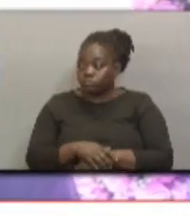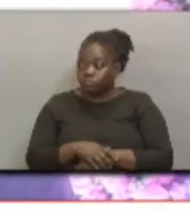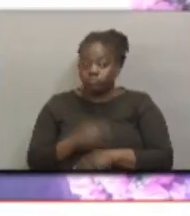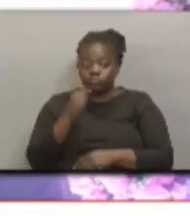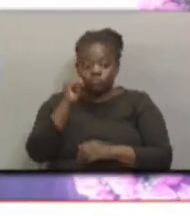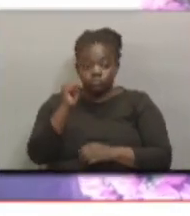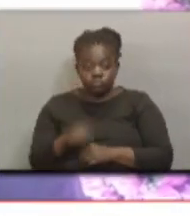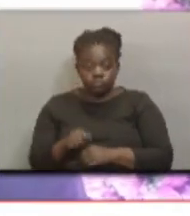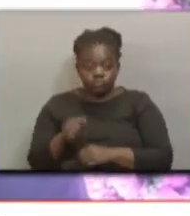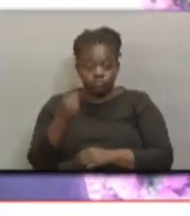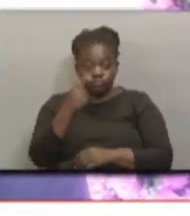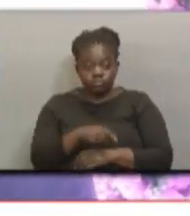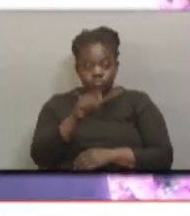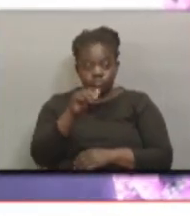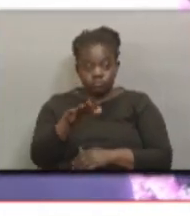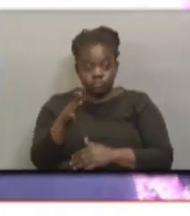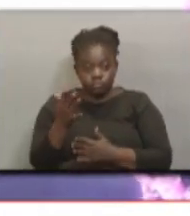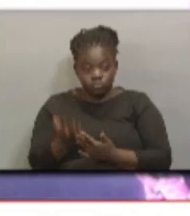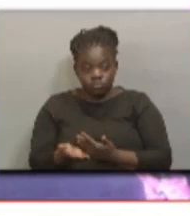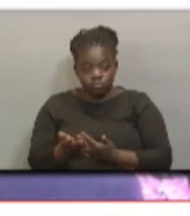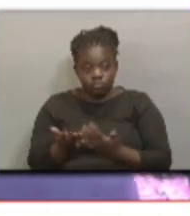asobosezza otuuka ku lunaku luno ne tubadde